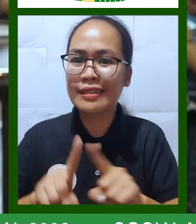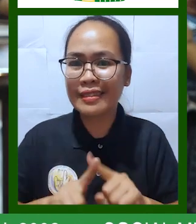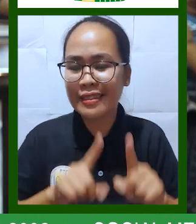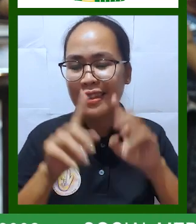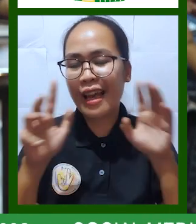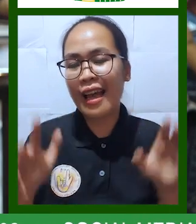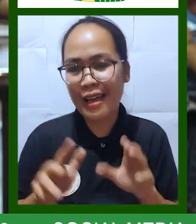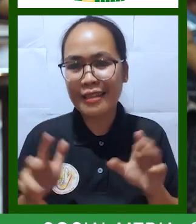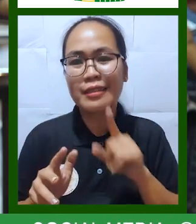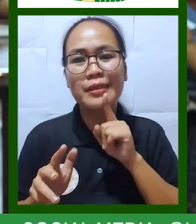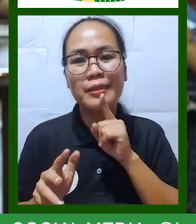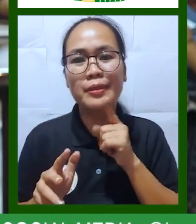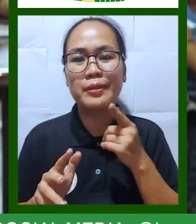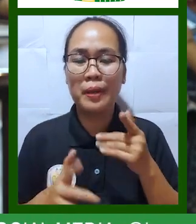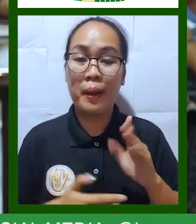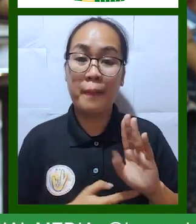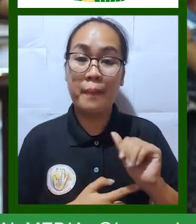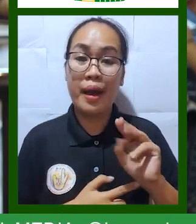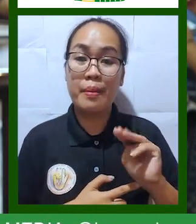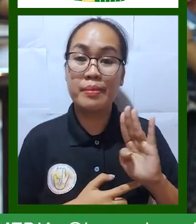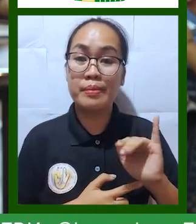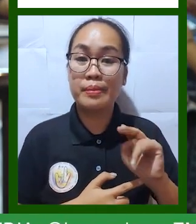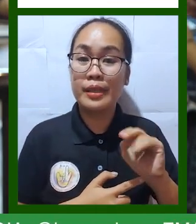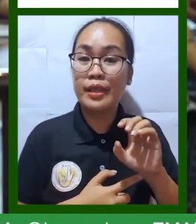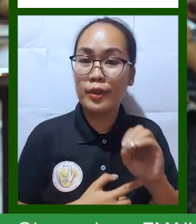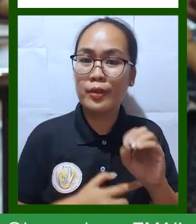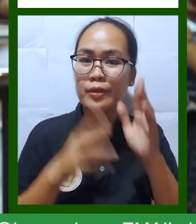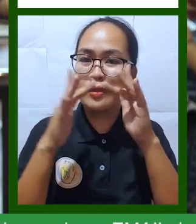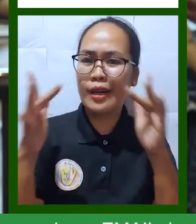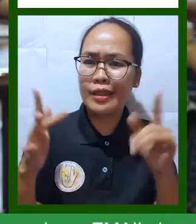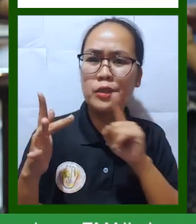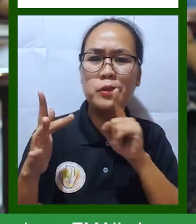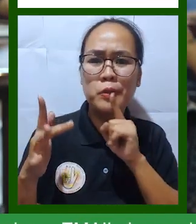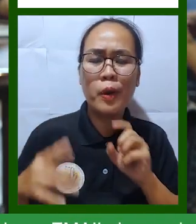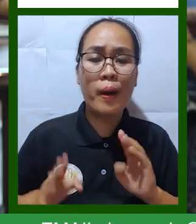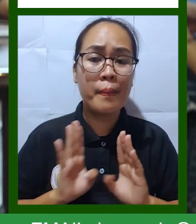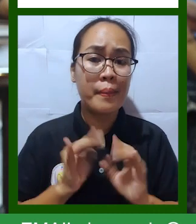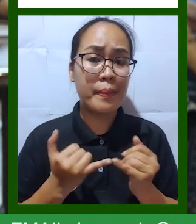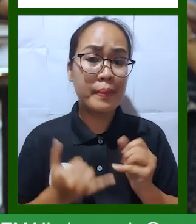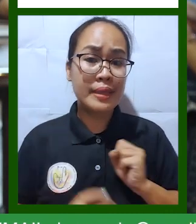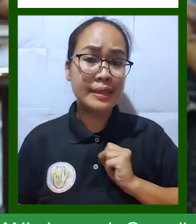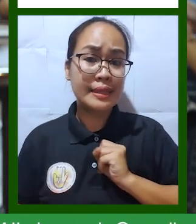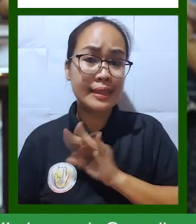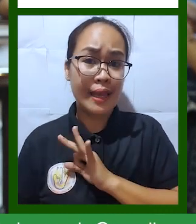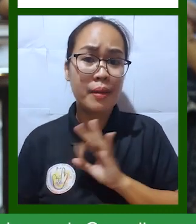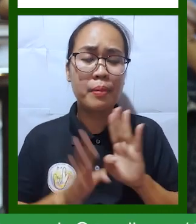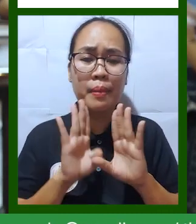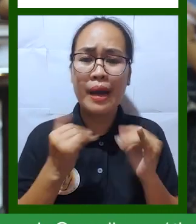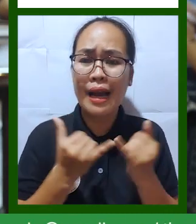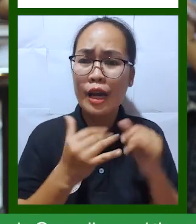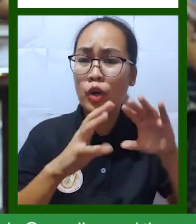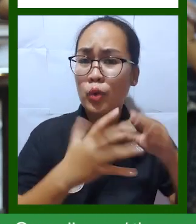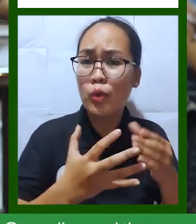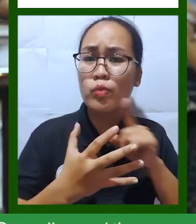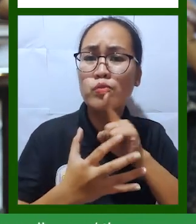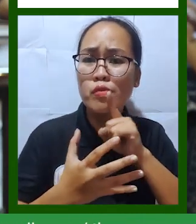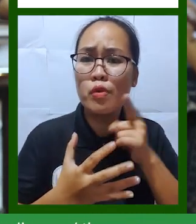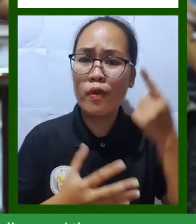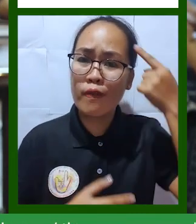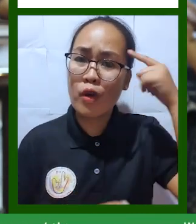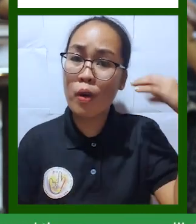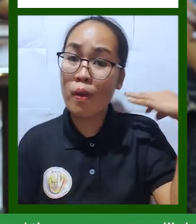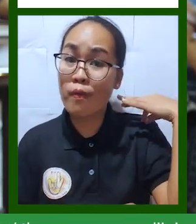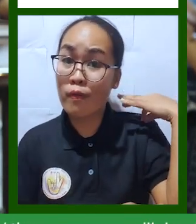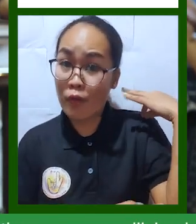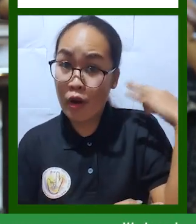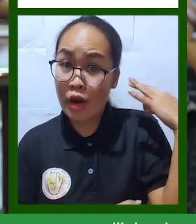activities, especially this Bambino Festival. Syempre, salamat din po sa lahat ng mga barangay employees at sa ating mga kabarangay na nag-volunteer na